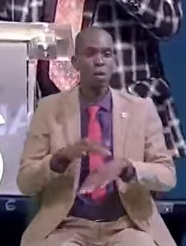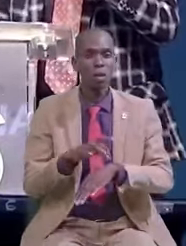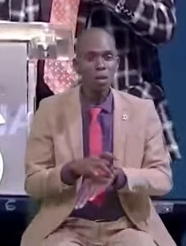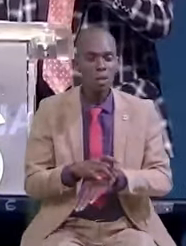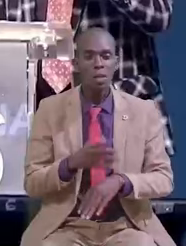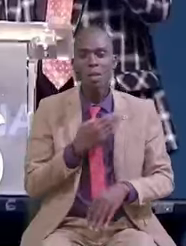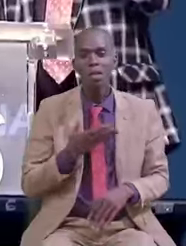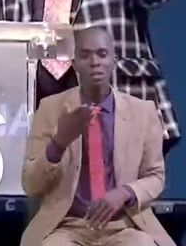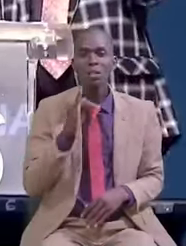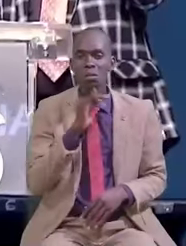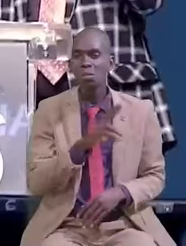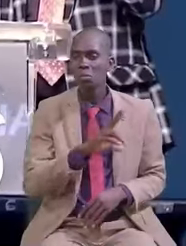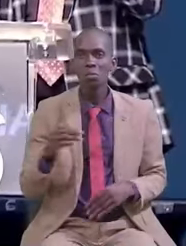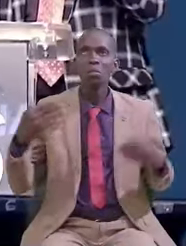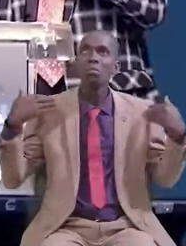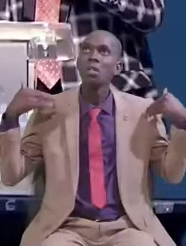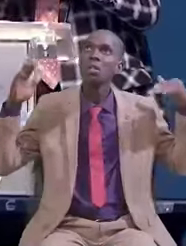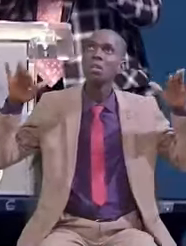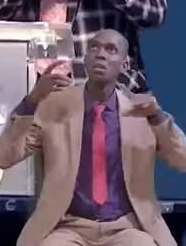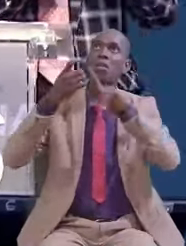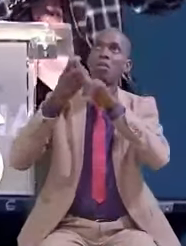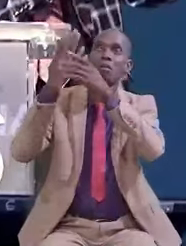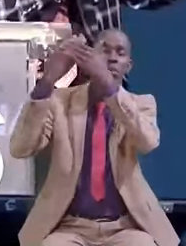Il n'y a aucun ange venant du ciel.